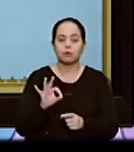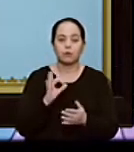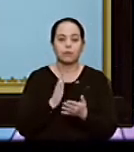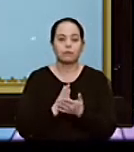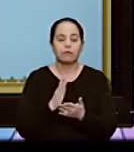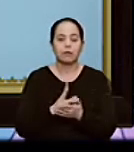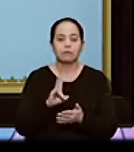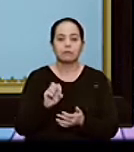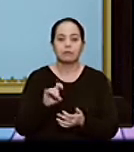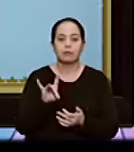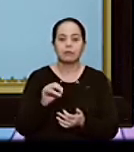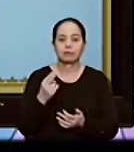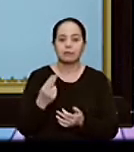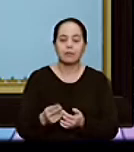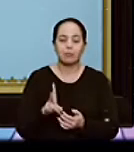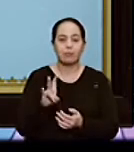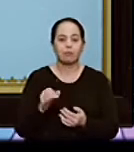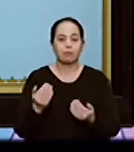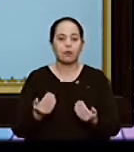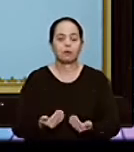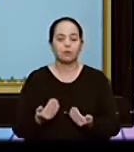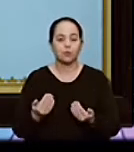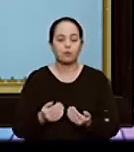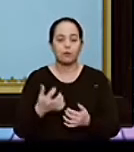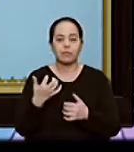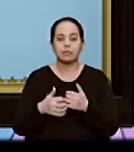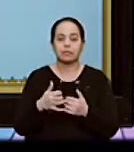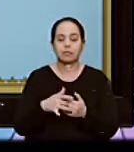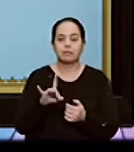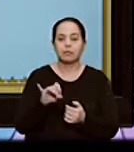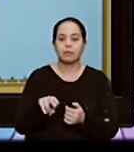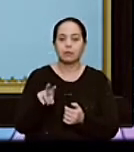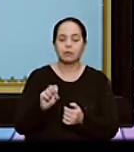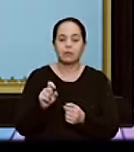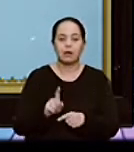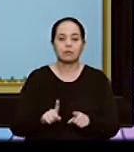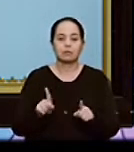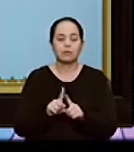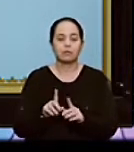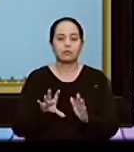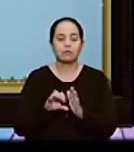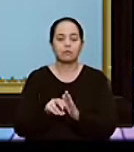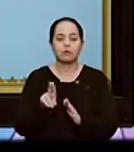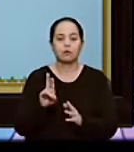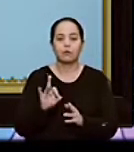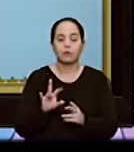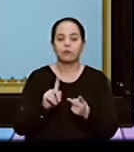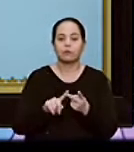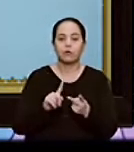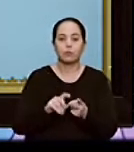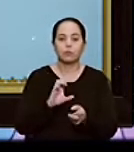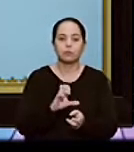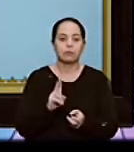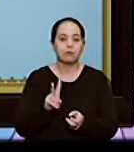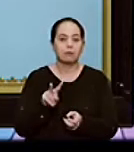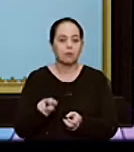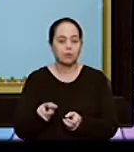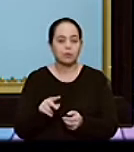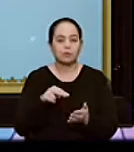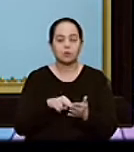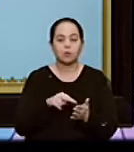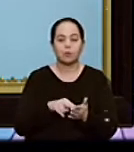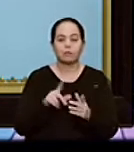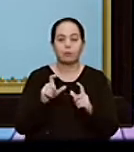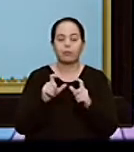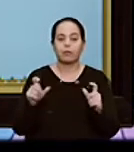«окно» является нарицательным, неодушевленным, среднего рода, а значит относится ко второму склонению.